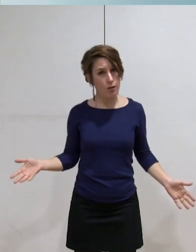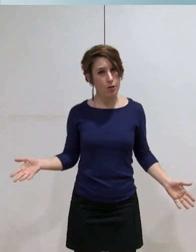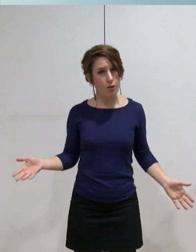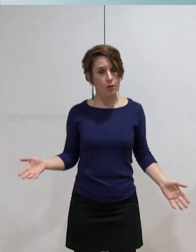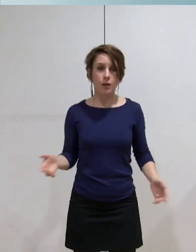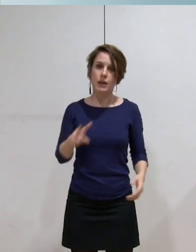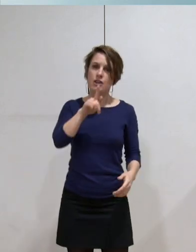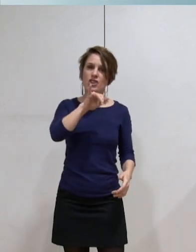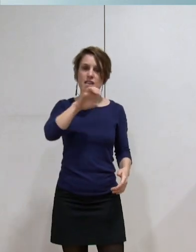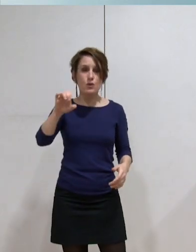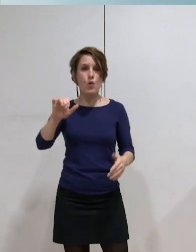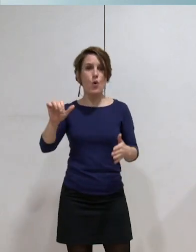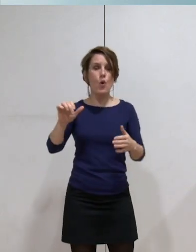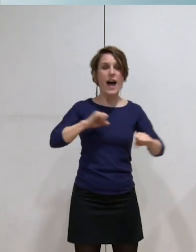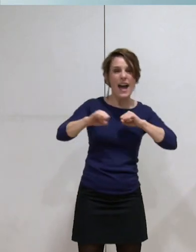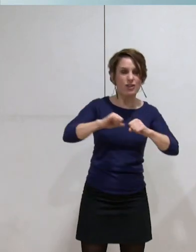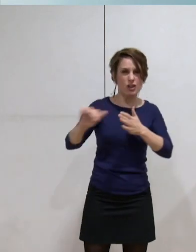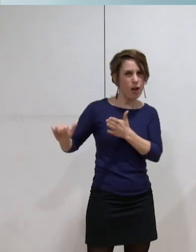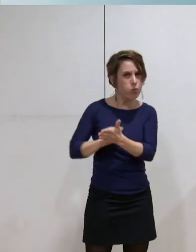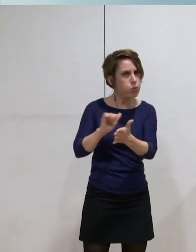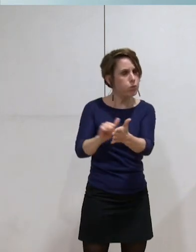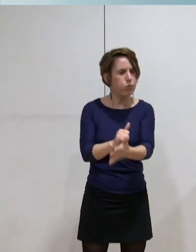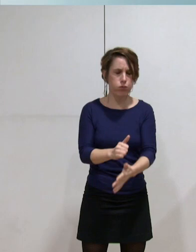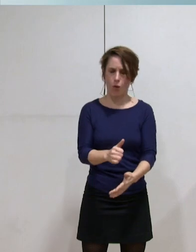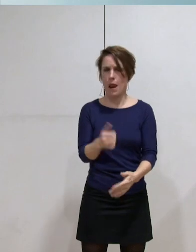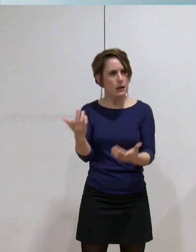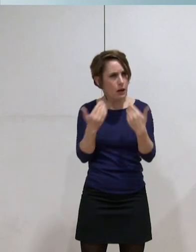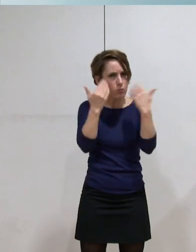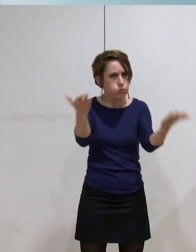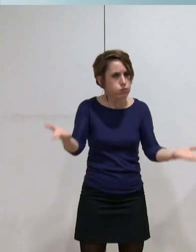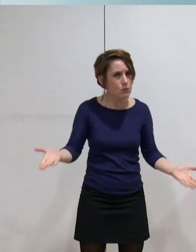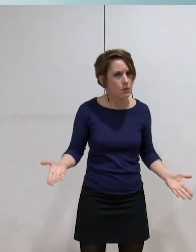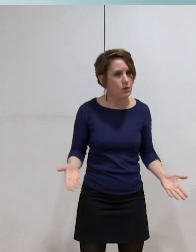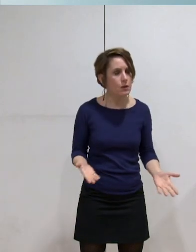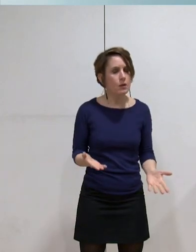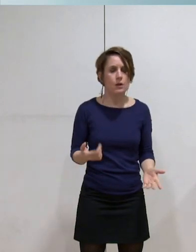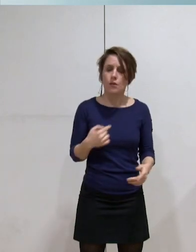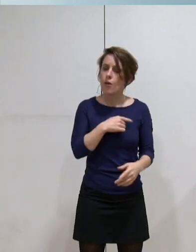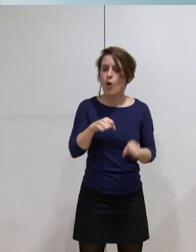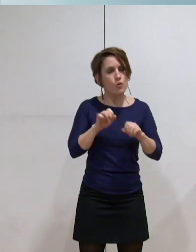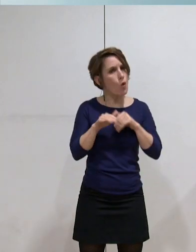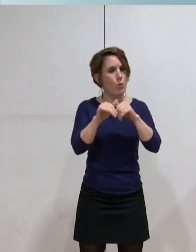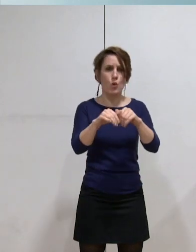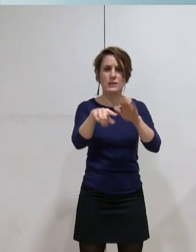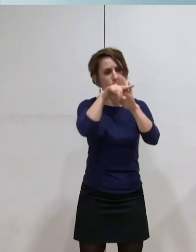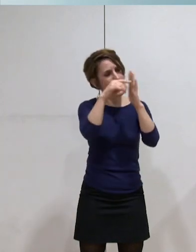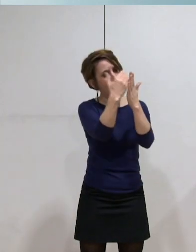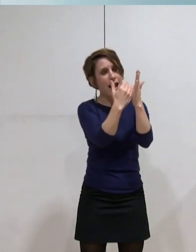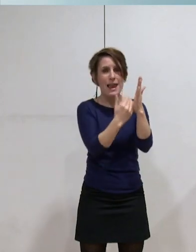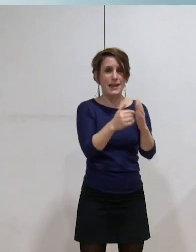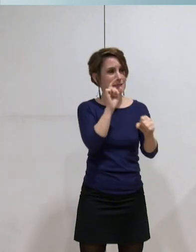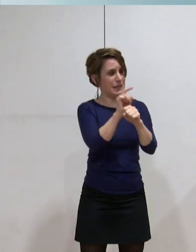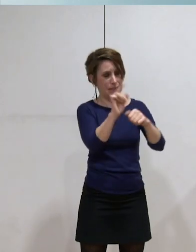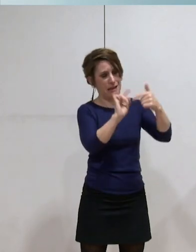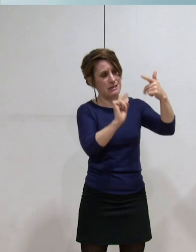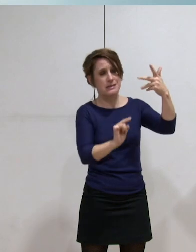le GIE agir est liquidé nous y reviendrons bref nous pourrions continuer la liste mais au bout d'un moment il faut regarder la